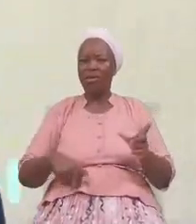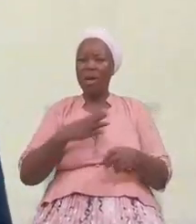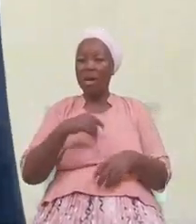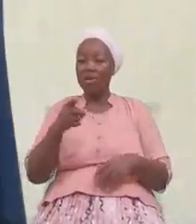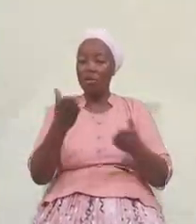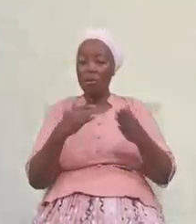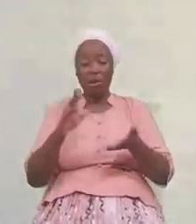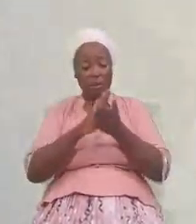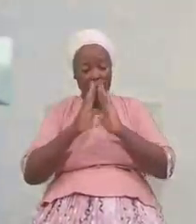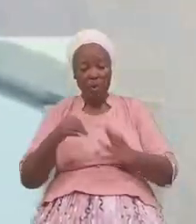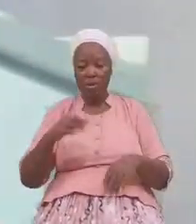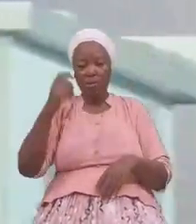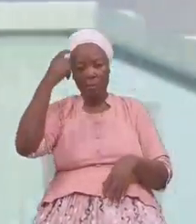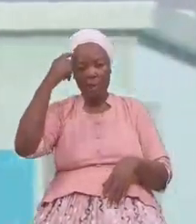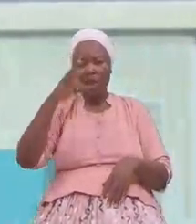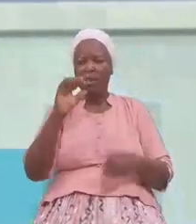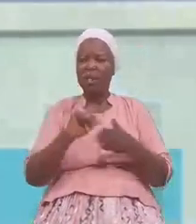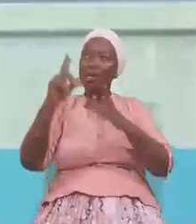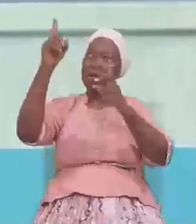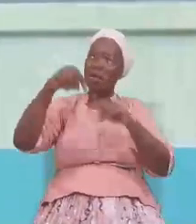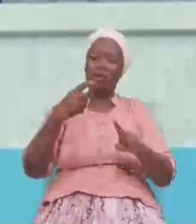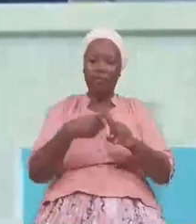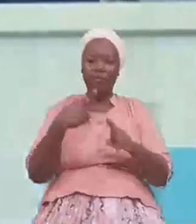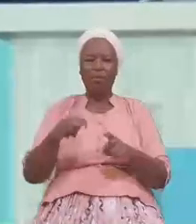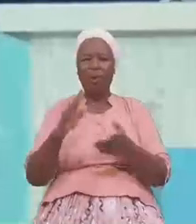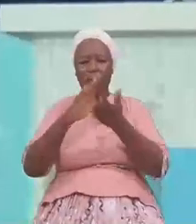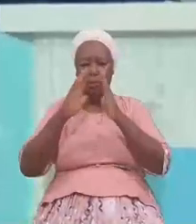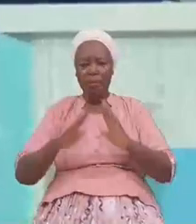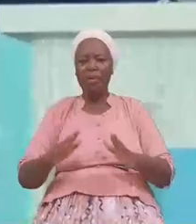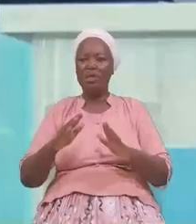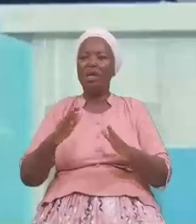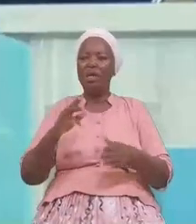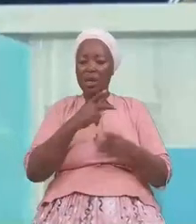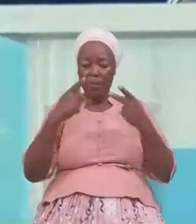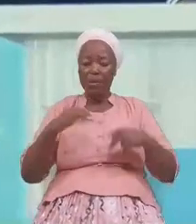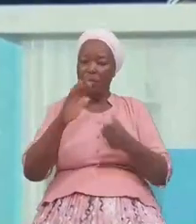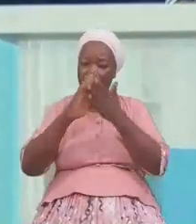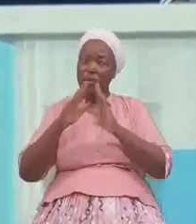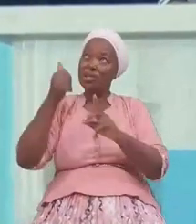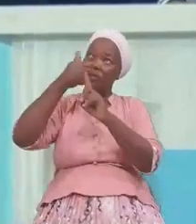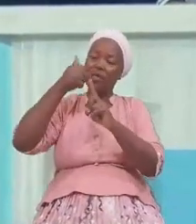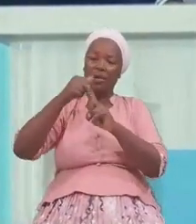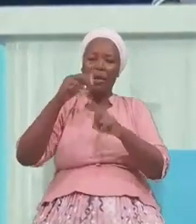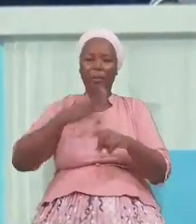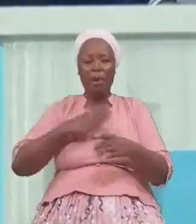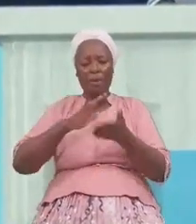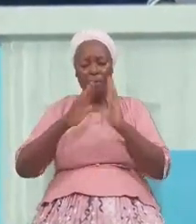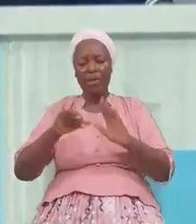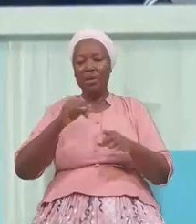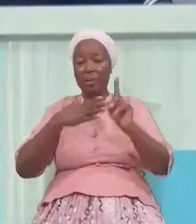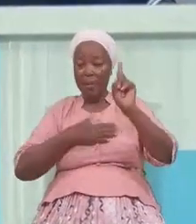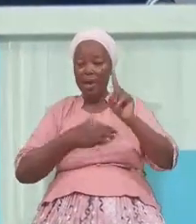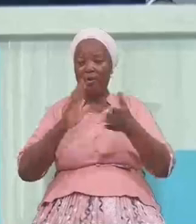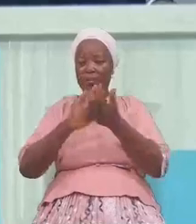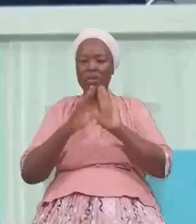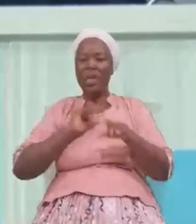cœur qui vient du prince de la paix. Ma paix, je vous la donne. Je ne vous la donne